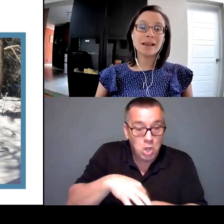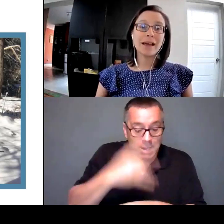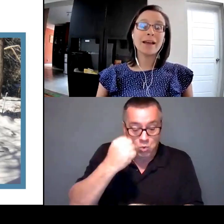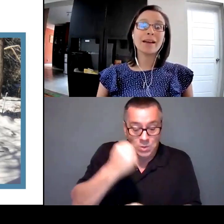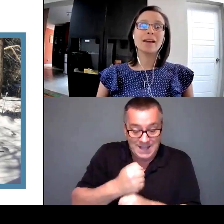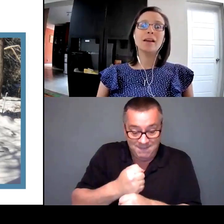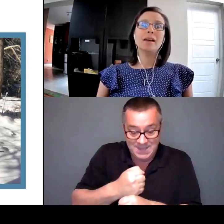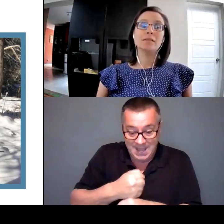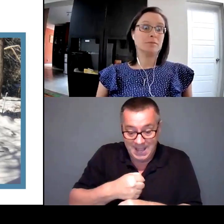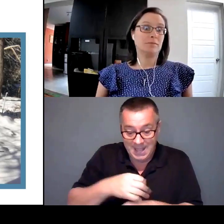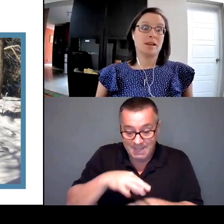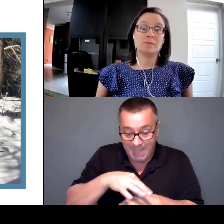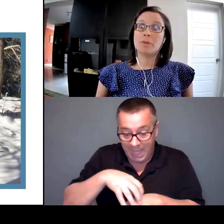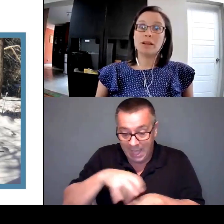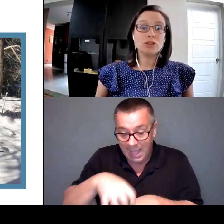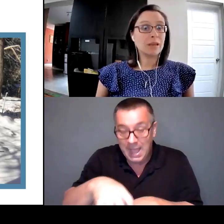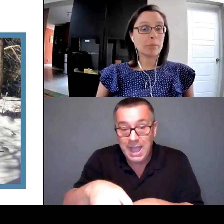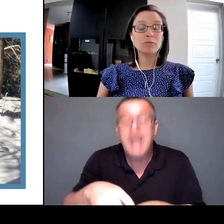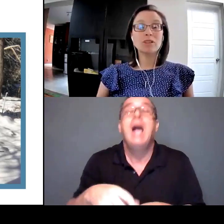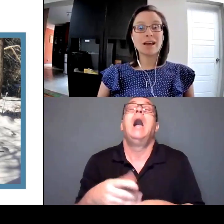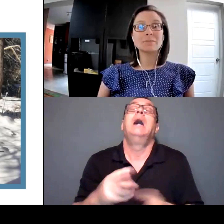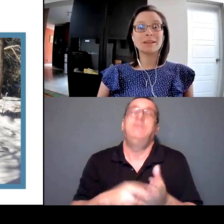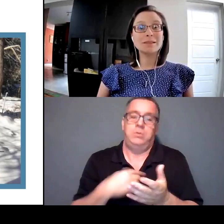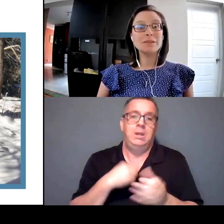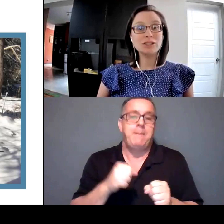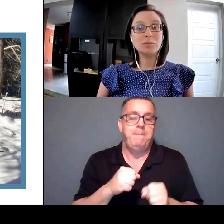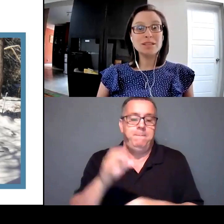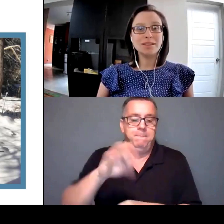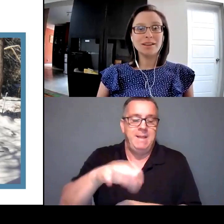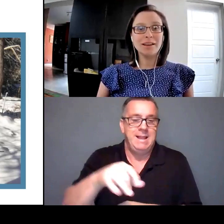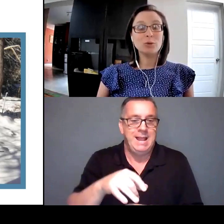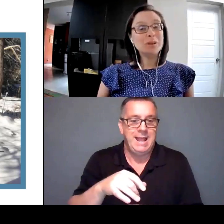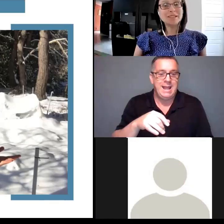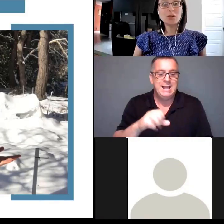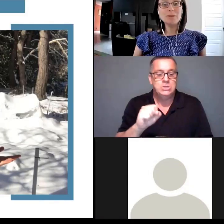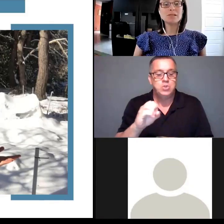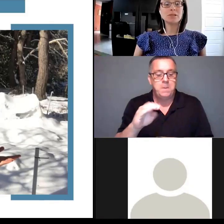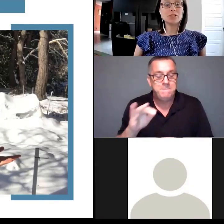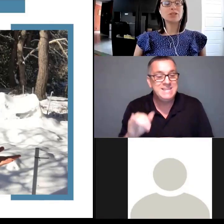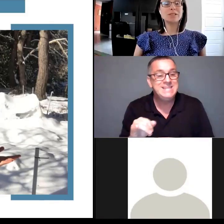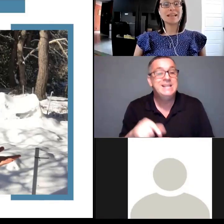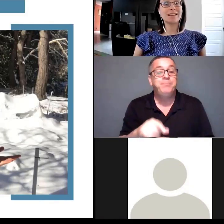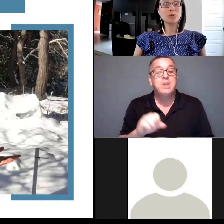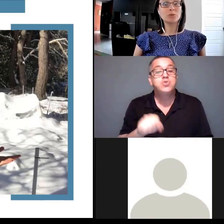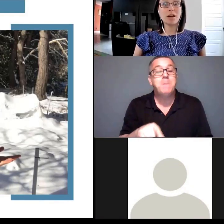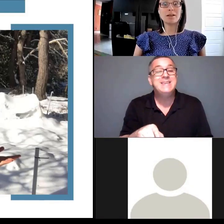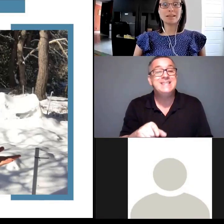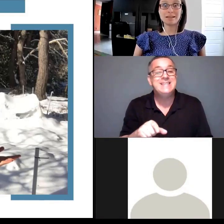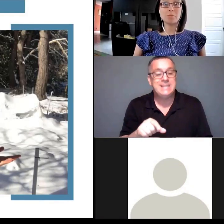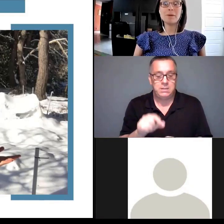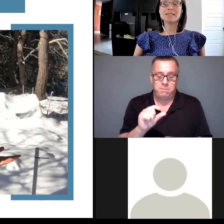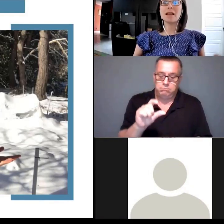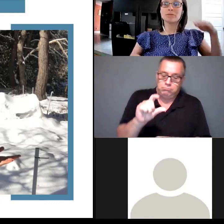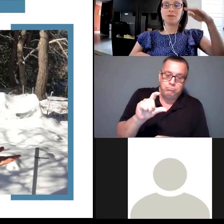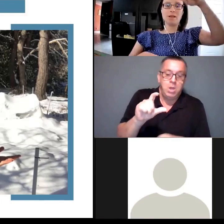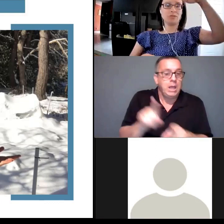la terre, à ce moment-là, je suis capable de transplanter mes semis. Puis mes semis sont déjà d'une certaine hauteur, qui est quand